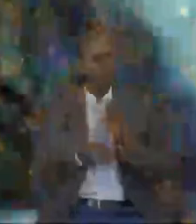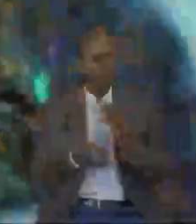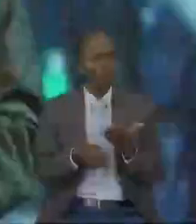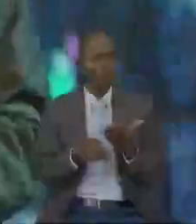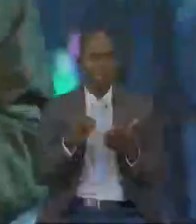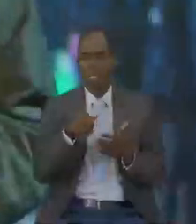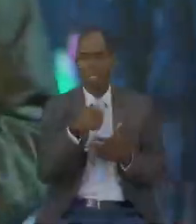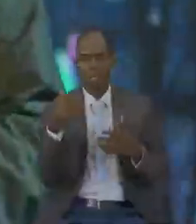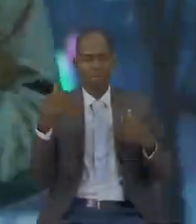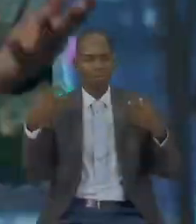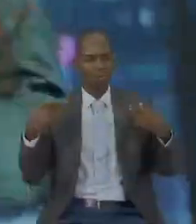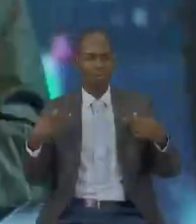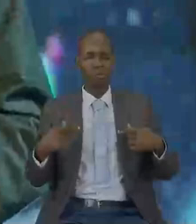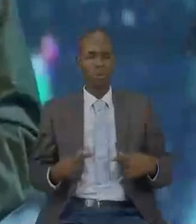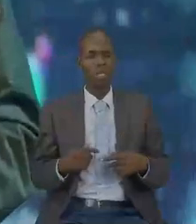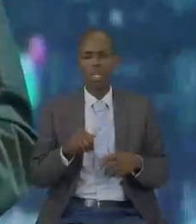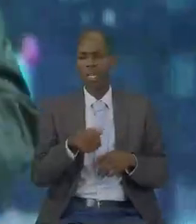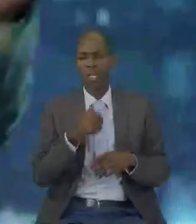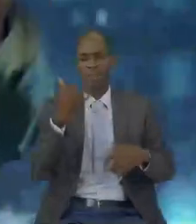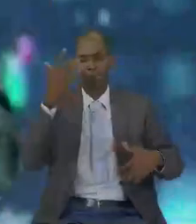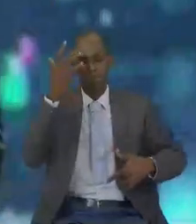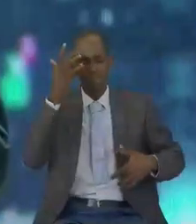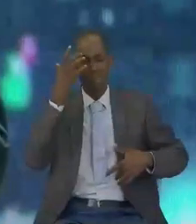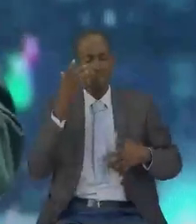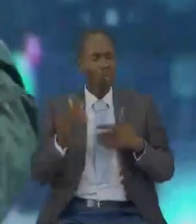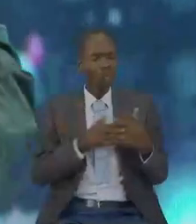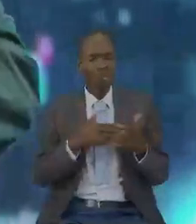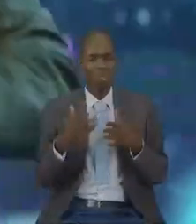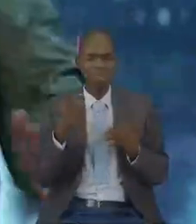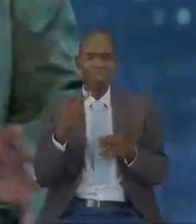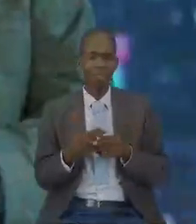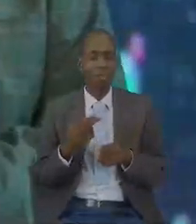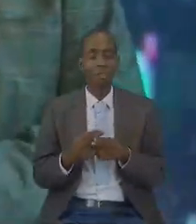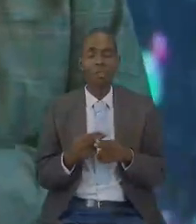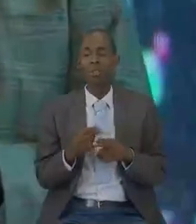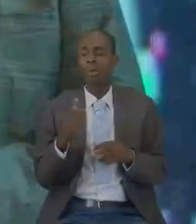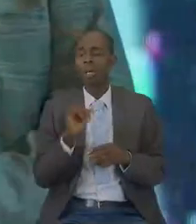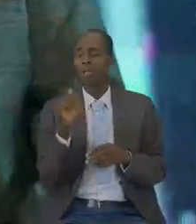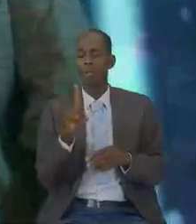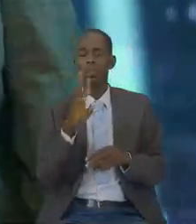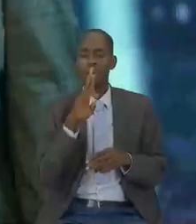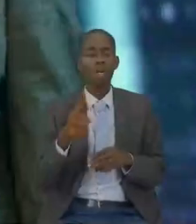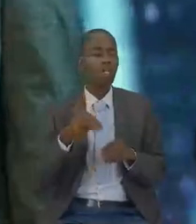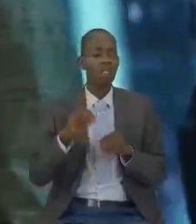Toute maladie, toute infirmité, peu importe le nom,